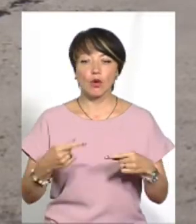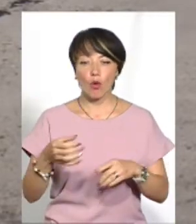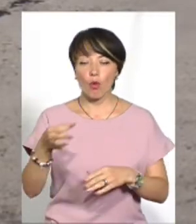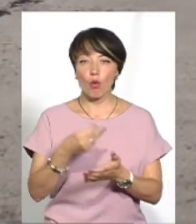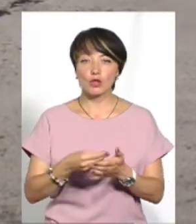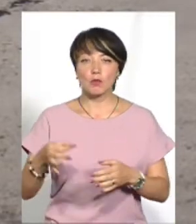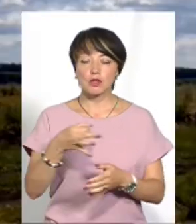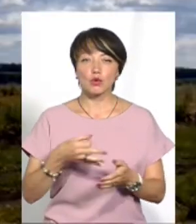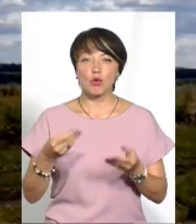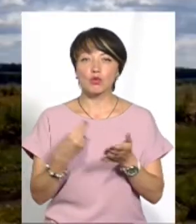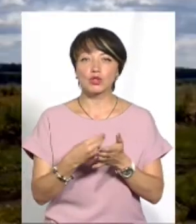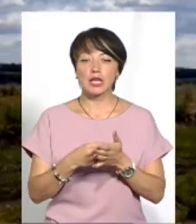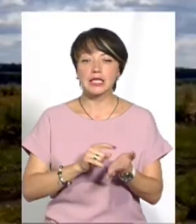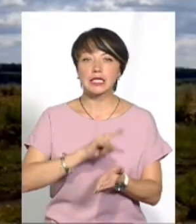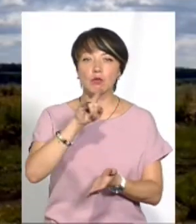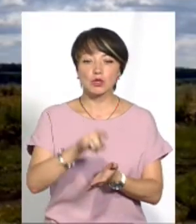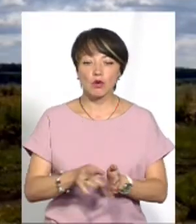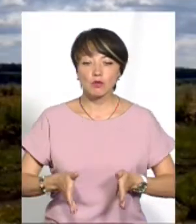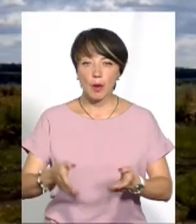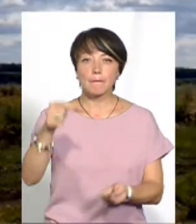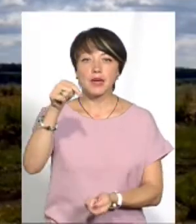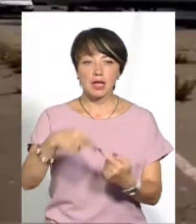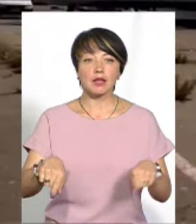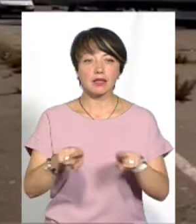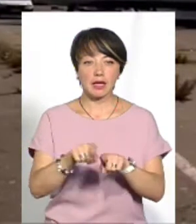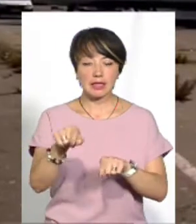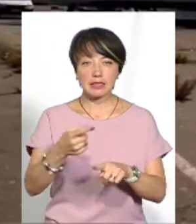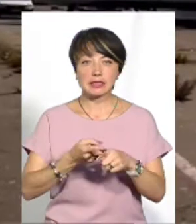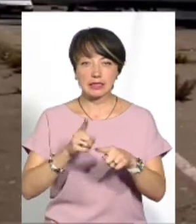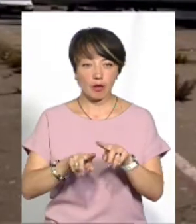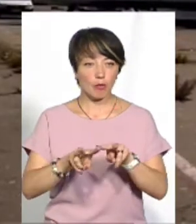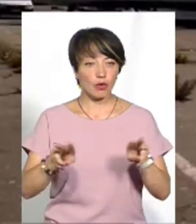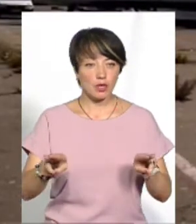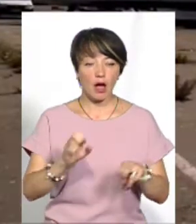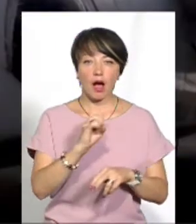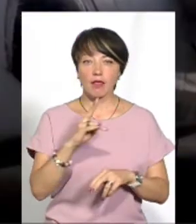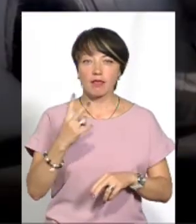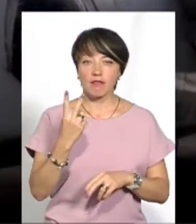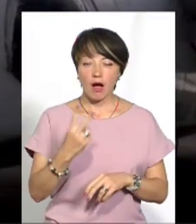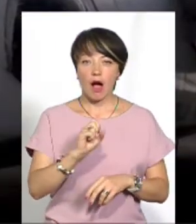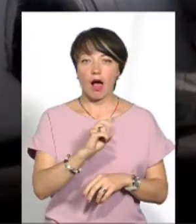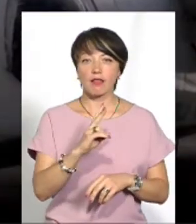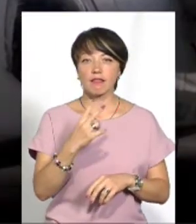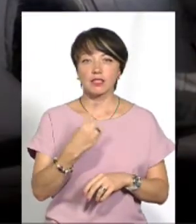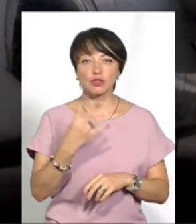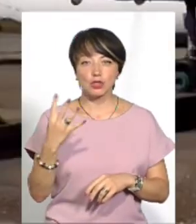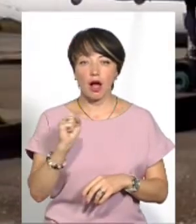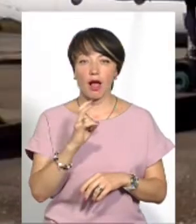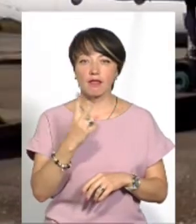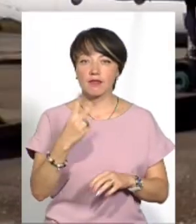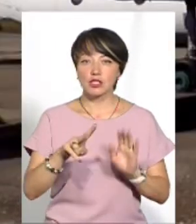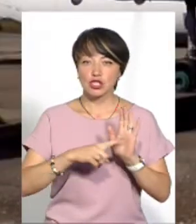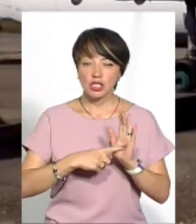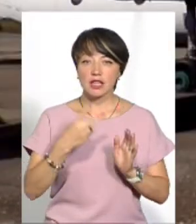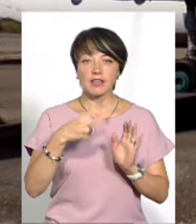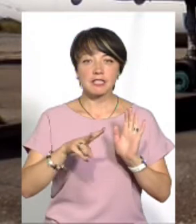обласного бюджету злітно-посадкова смуга придатна і для отаких літаків, як цей та подібних – Ан-2, Ан-24, Ан-26 та Ан-28.